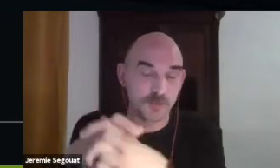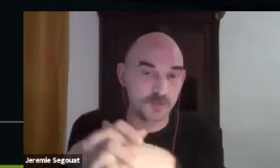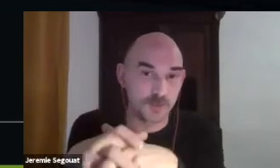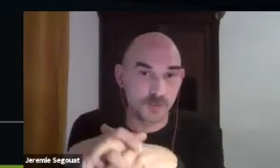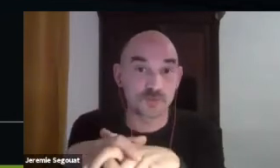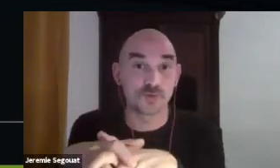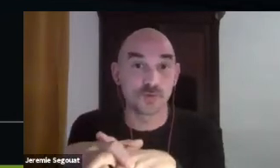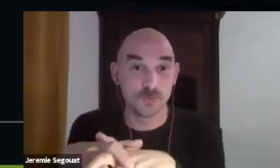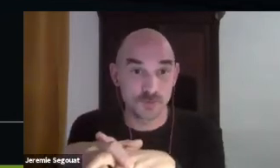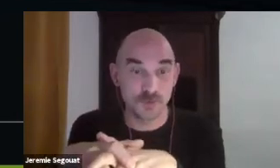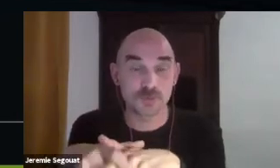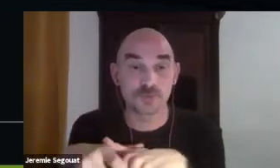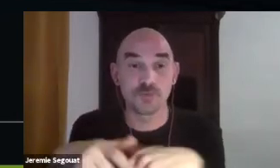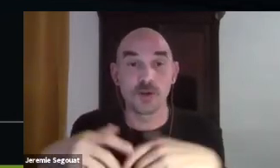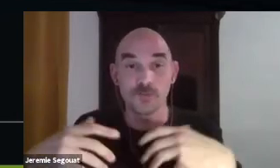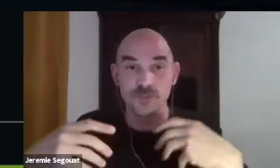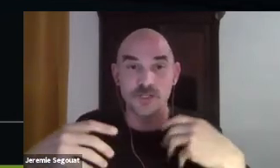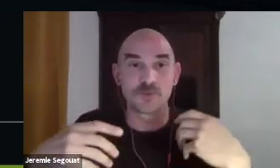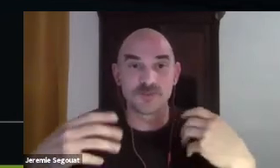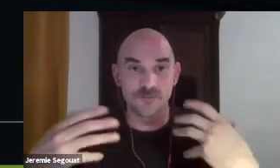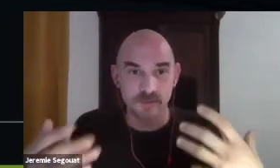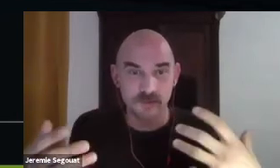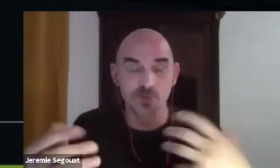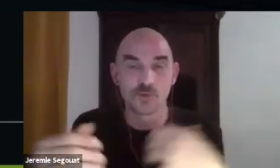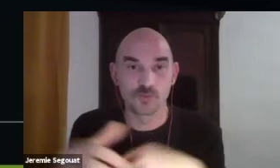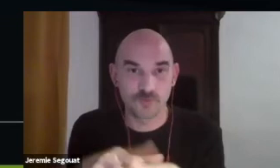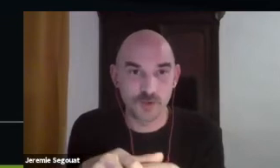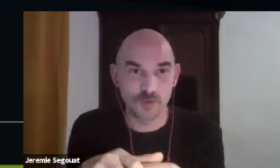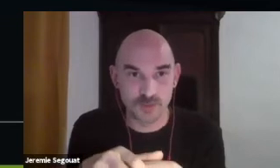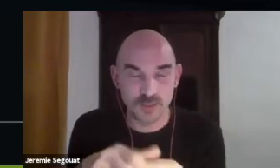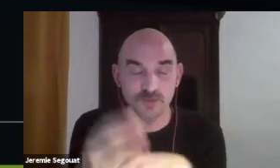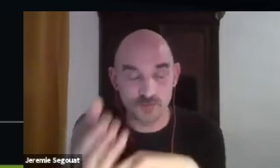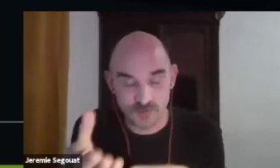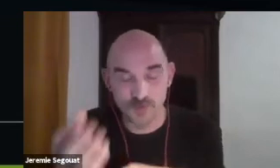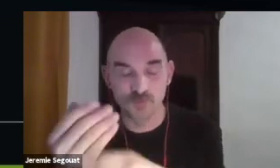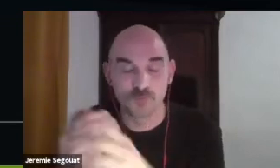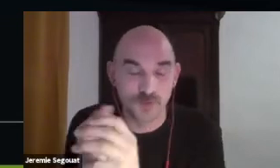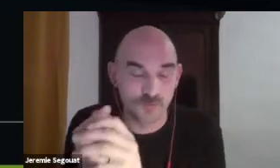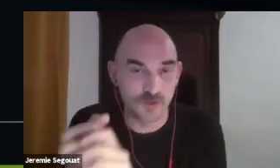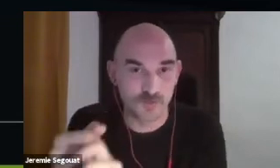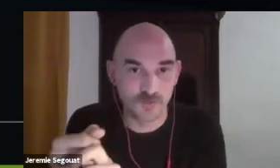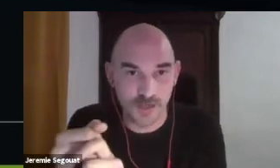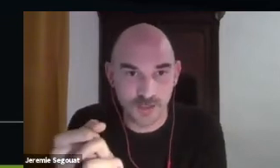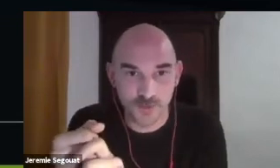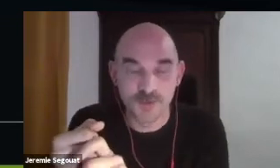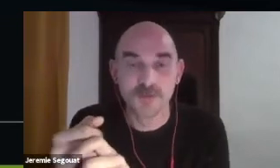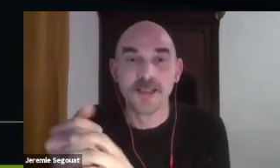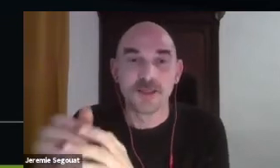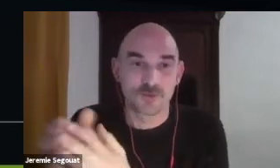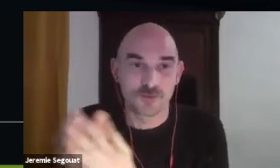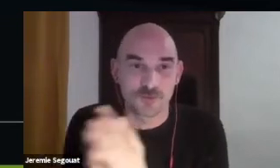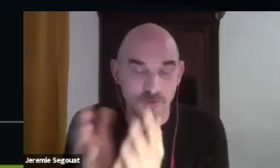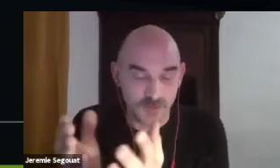un tas de paramètres manuels vont se retrouver modifiés parce qu'on ne pourra pas bouger les mains aussi vite qu'on le fait en langue des signes aussi vite que vous pouvez le voir à l'écran